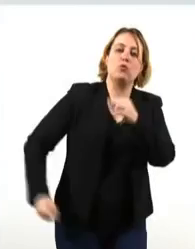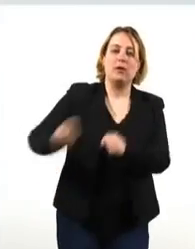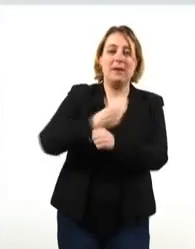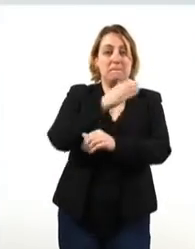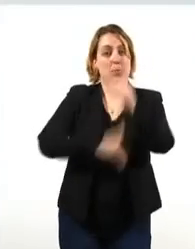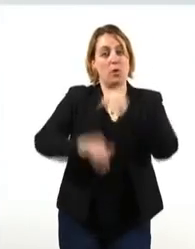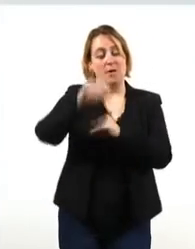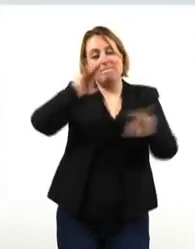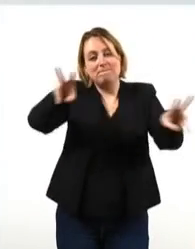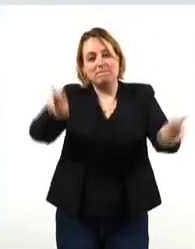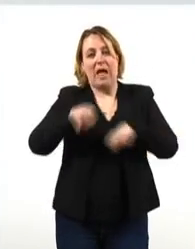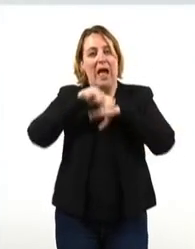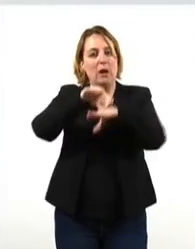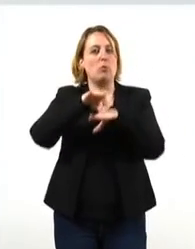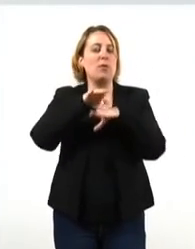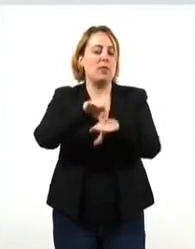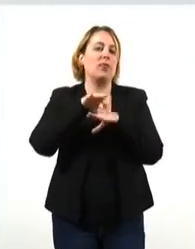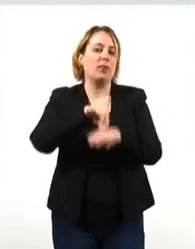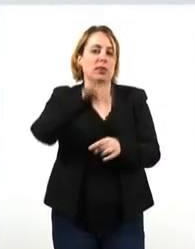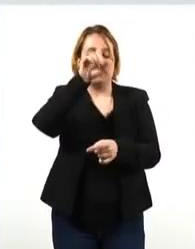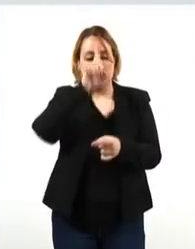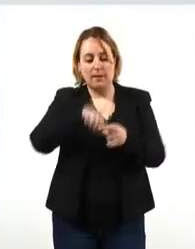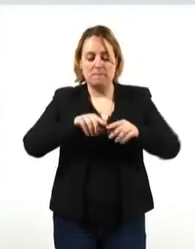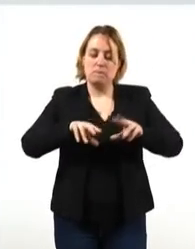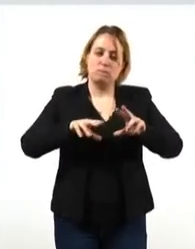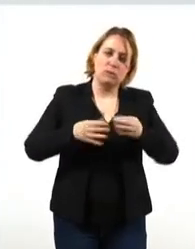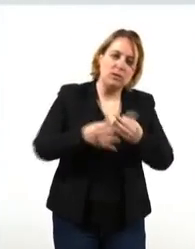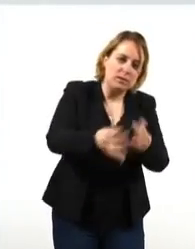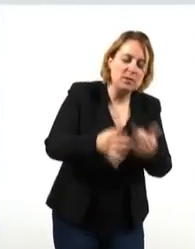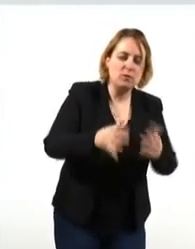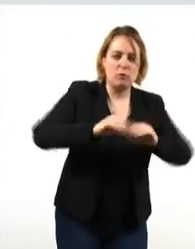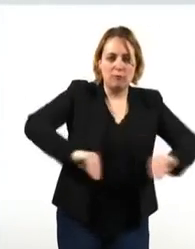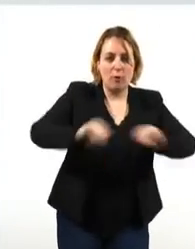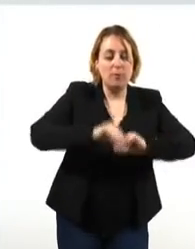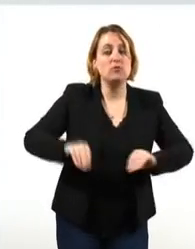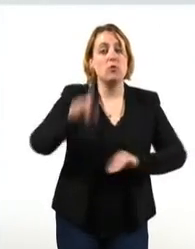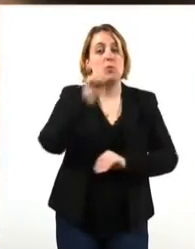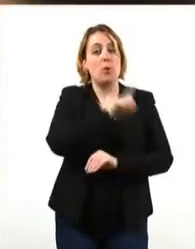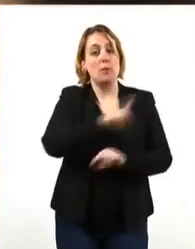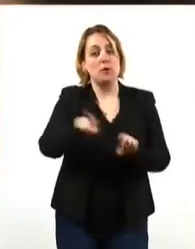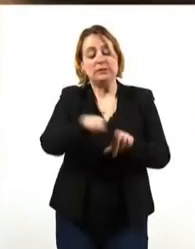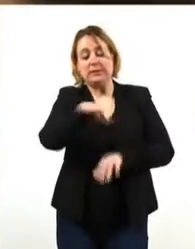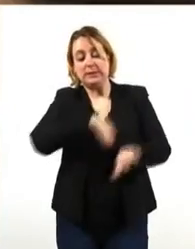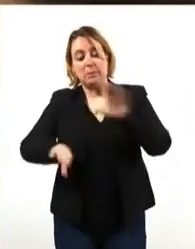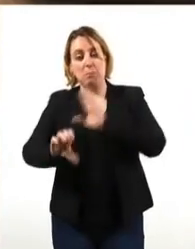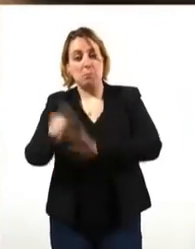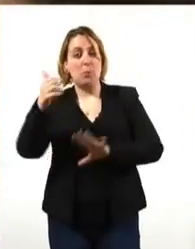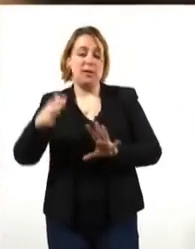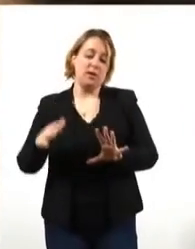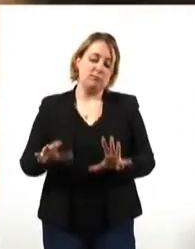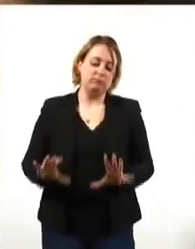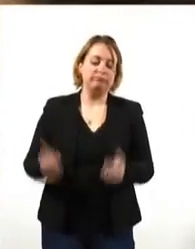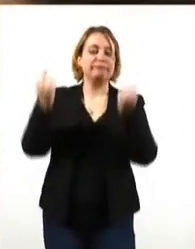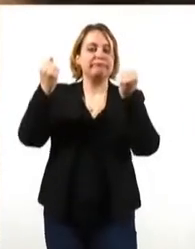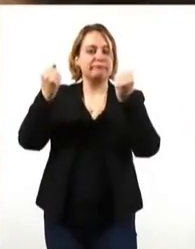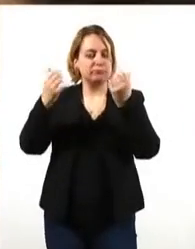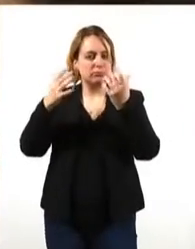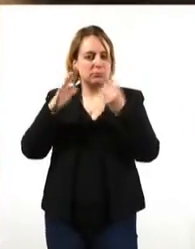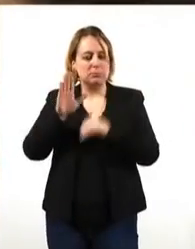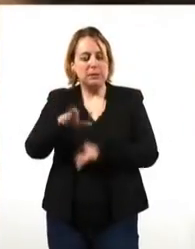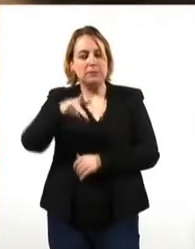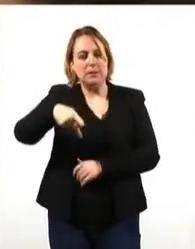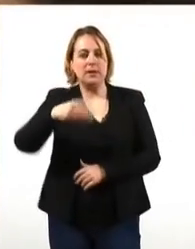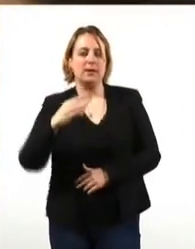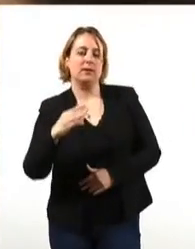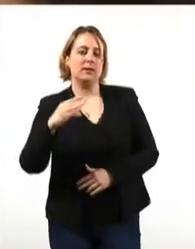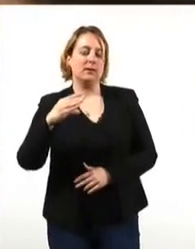formés, peut-être même aller plus loin, peut-être sur les... On sait que ça existe, les premiers gestes qui sauvent de santé mentale, Il y a des formations aujourd'hui qui existent, comme le PSC1.